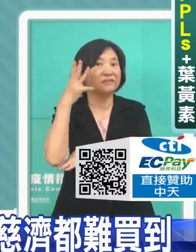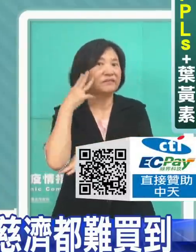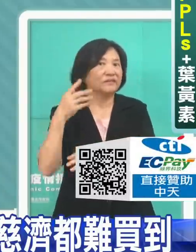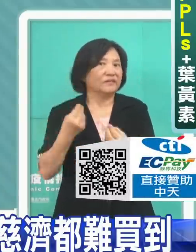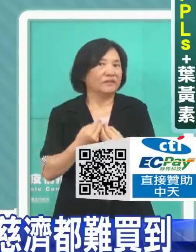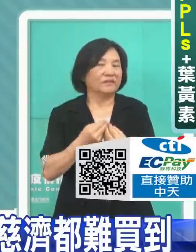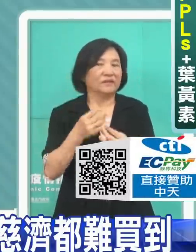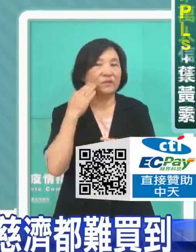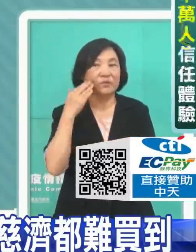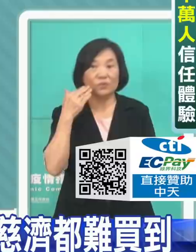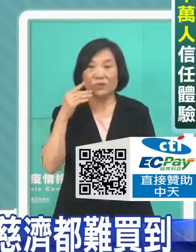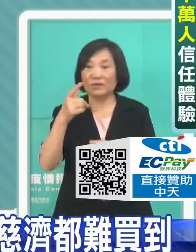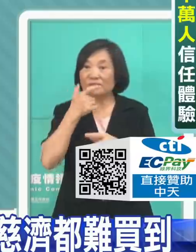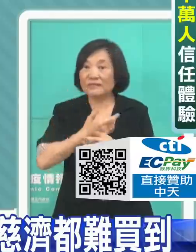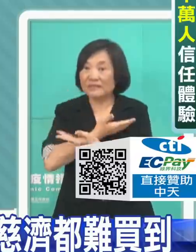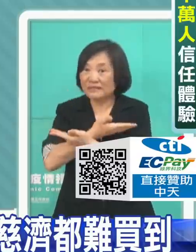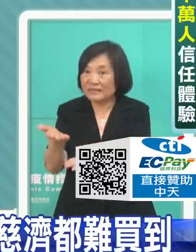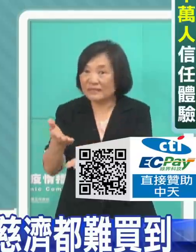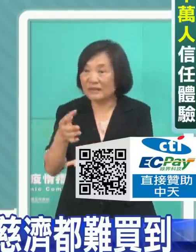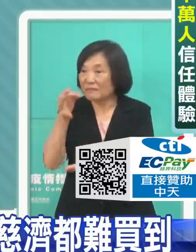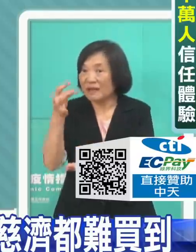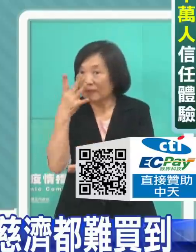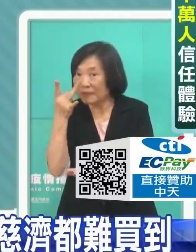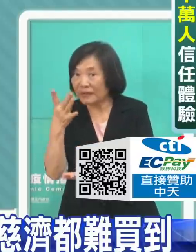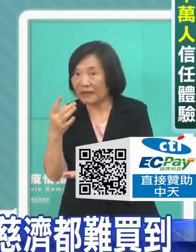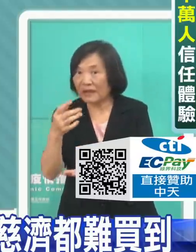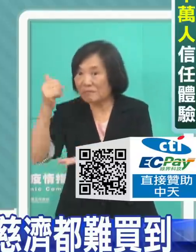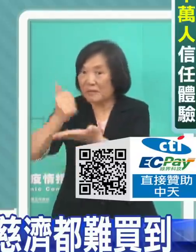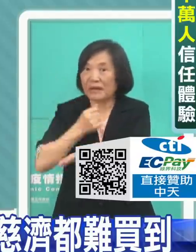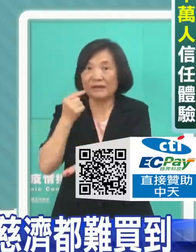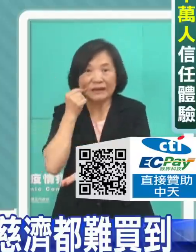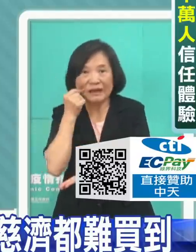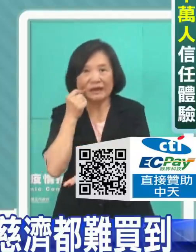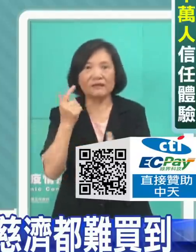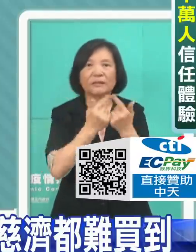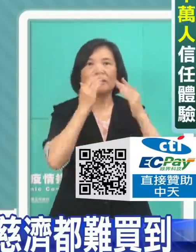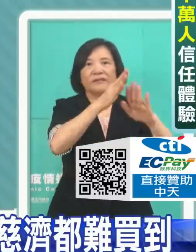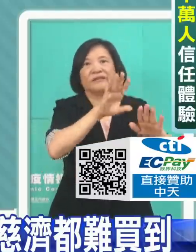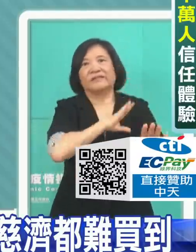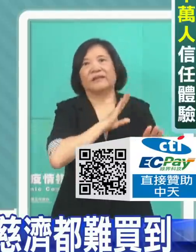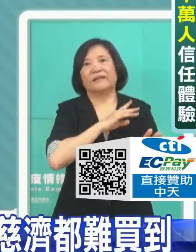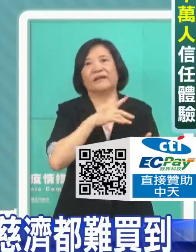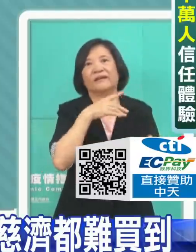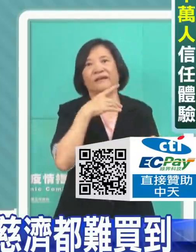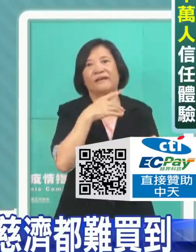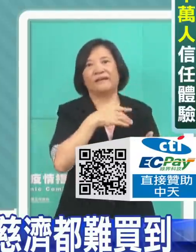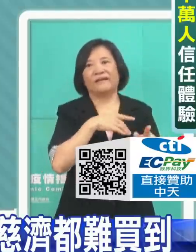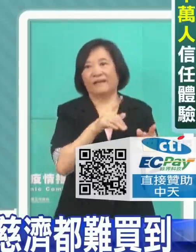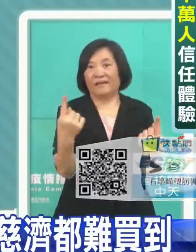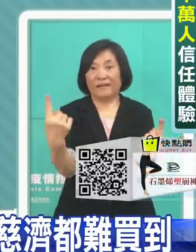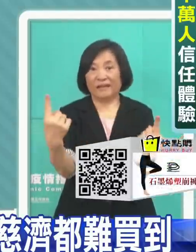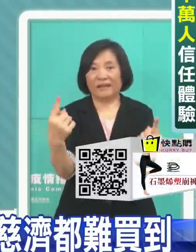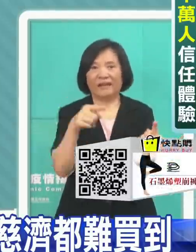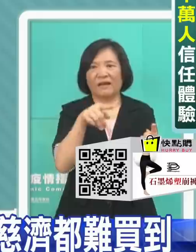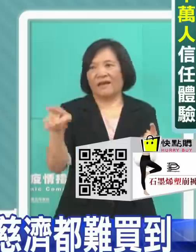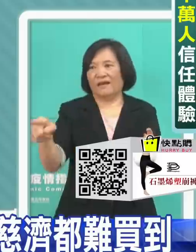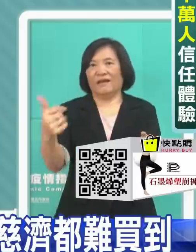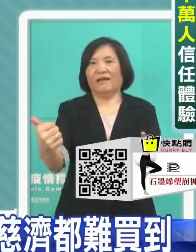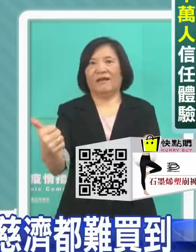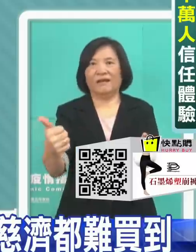认为台北市政府会比慈济更快。所以我觉得是这样，那1500万哦。就先进